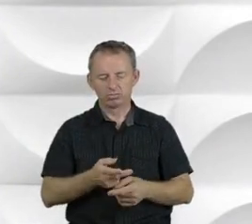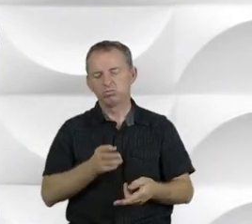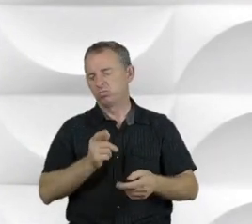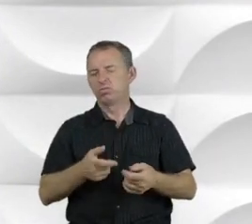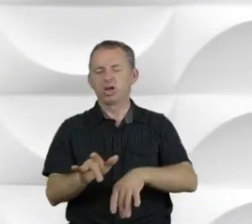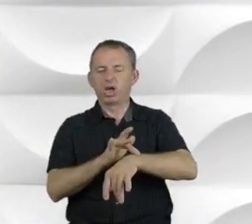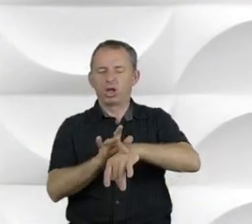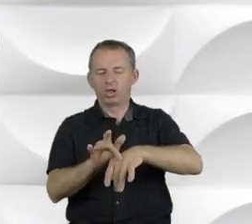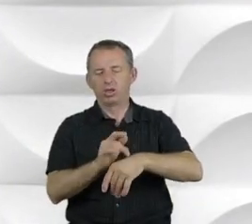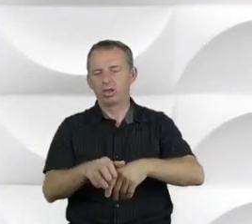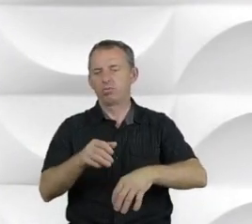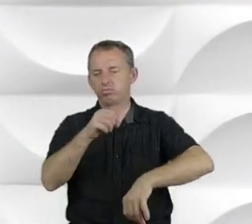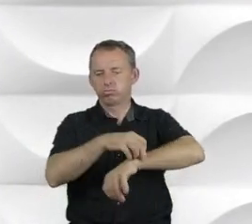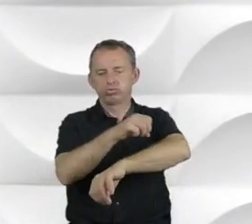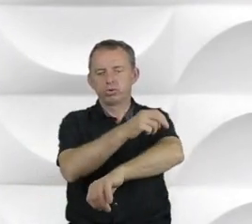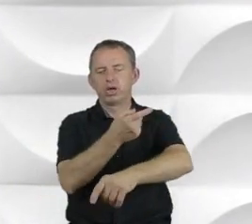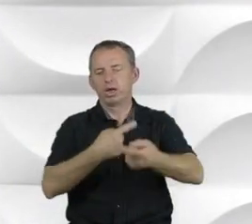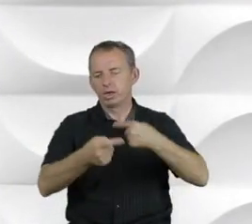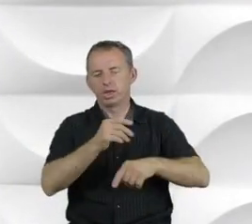jego.